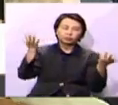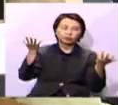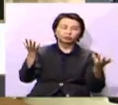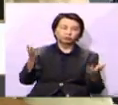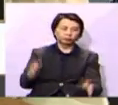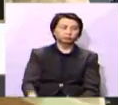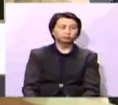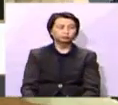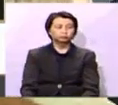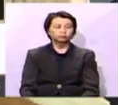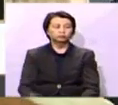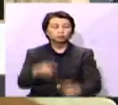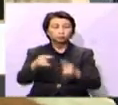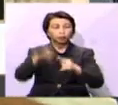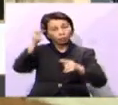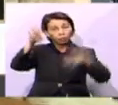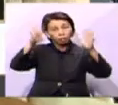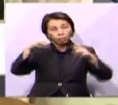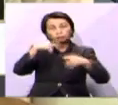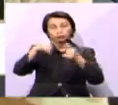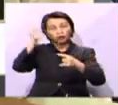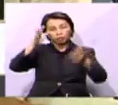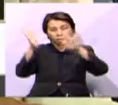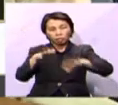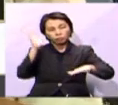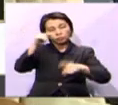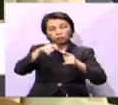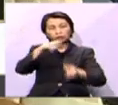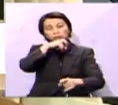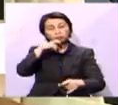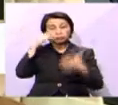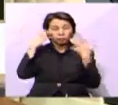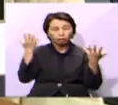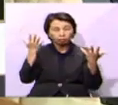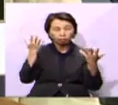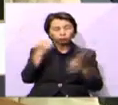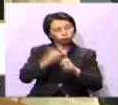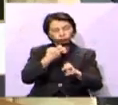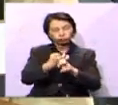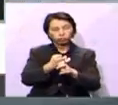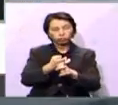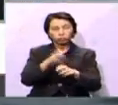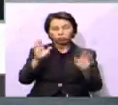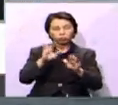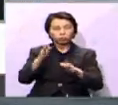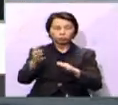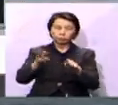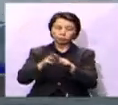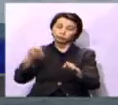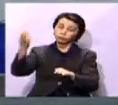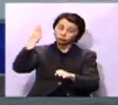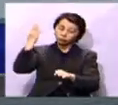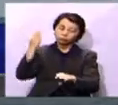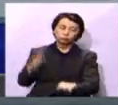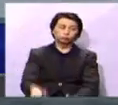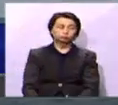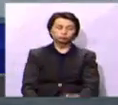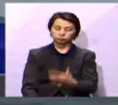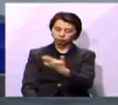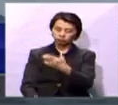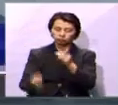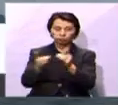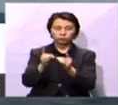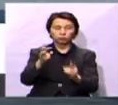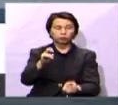when it's going to be raining, when there's going to be wind, when it's going to be dry. It's very, very hard, not like previously. Beliau ditemui RTM di